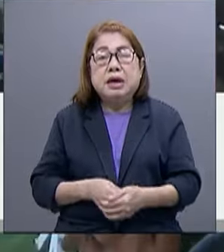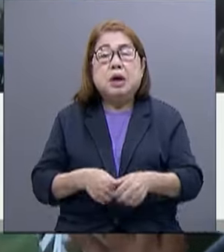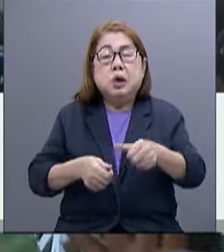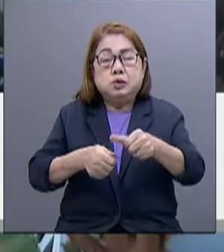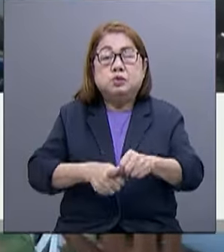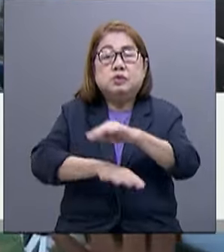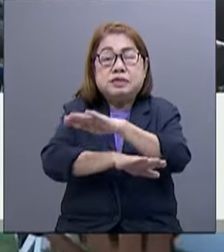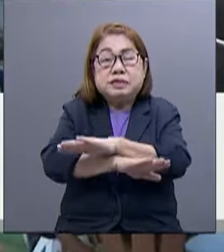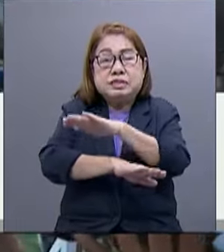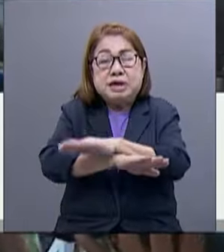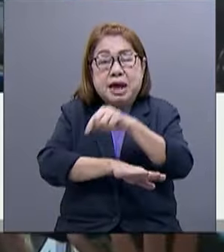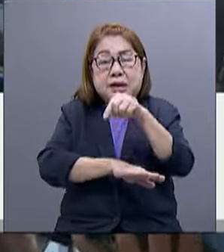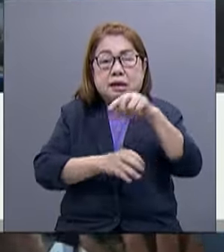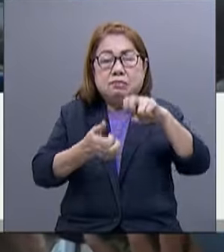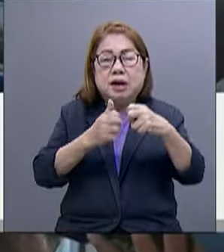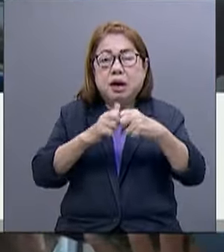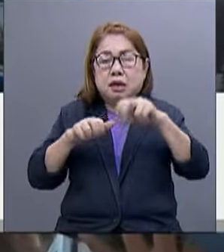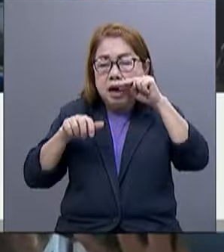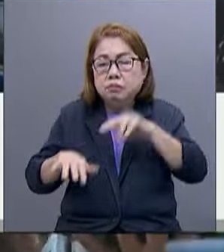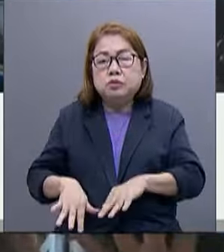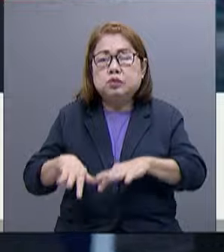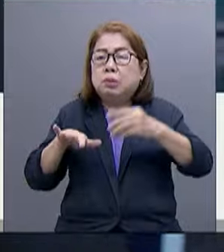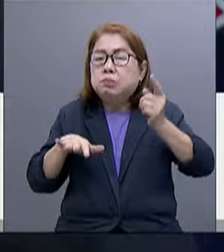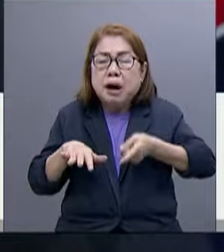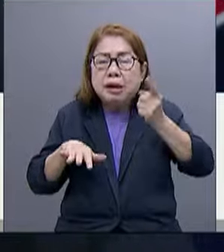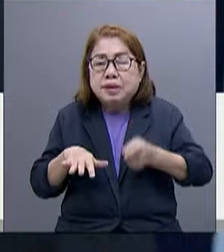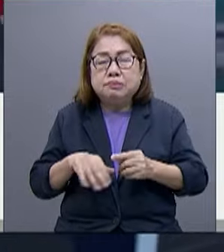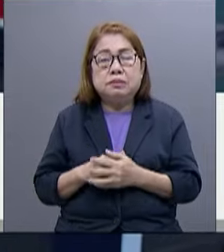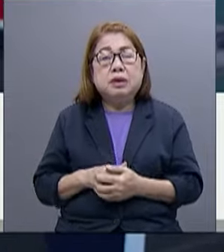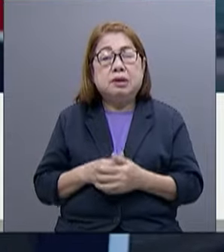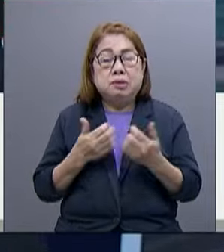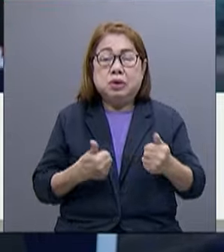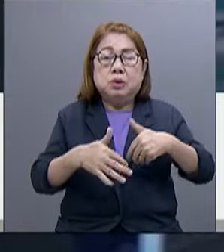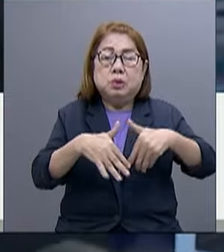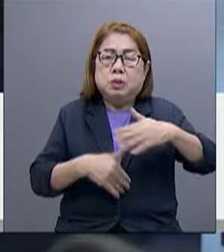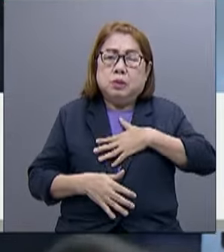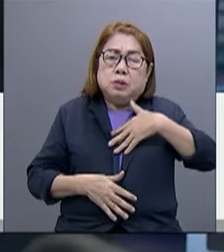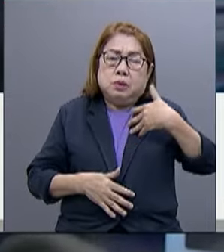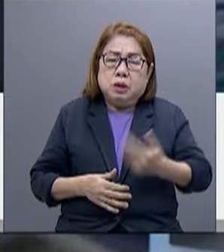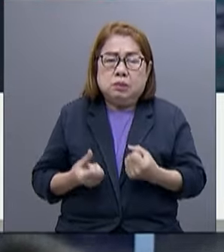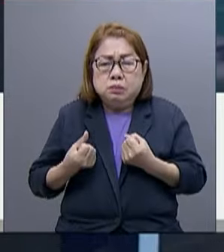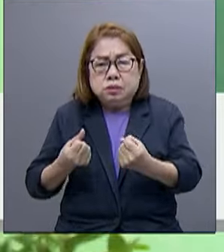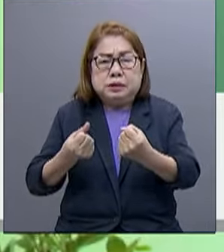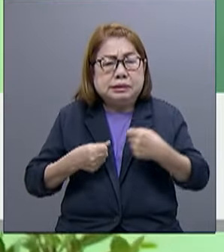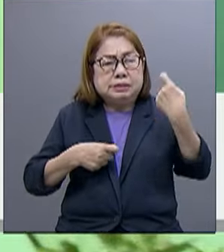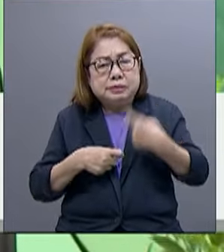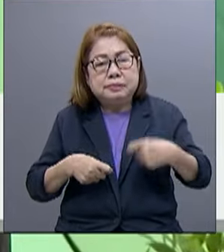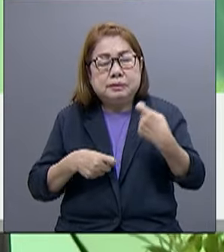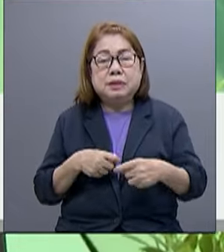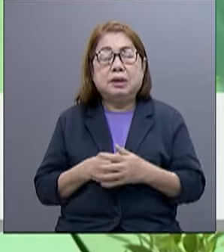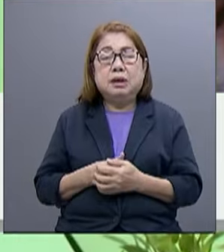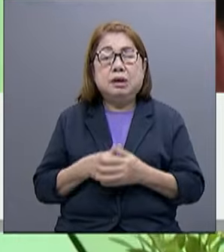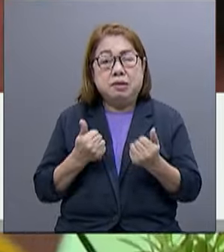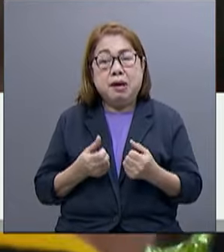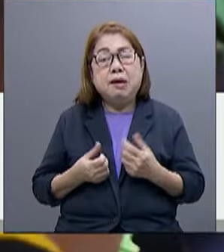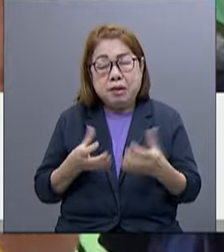คะมักจะเกิดปัญหาน้ำท่วมเป็นประจำทุกปีทำให้ประชาชนเนี่ยค่ะเดินทางสัญจรไปมาด้วยความลำบากค่ะและระหว่างลง